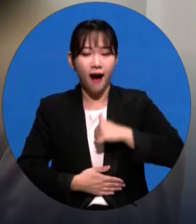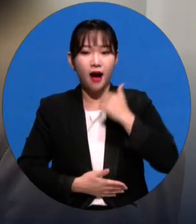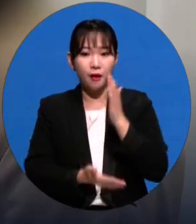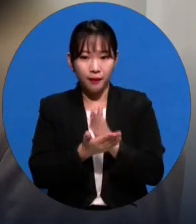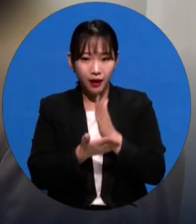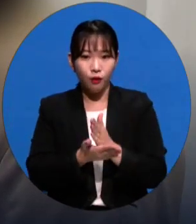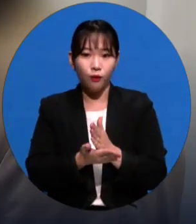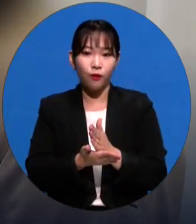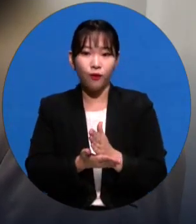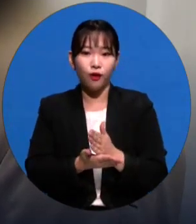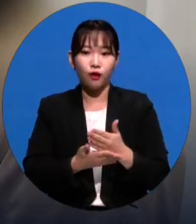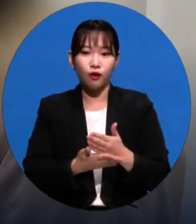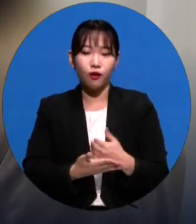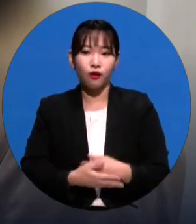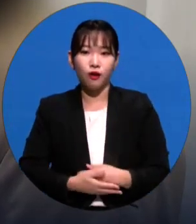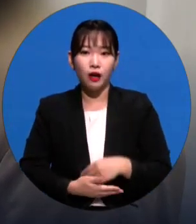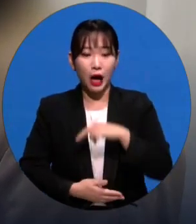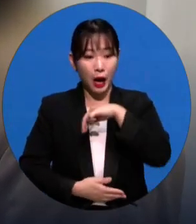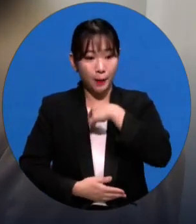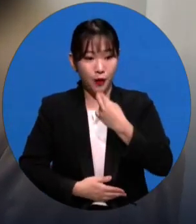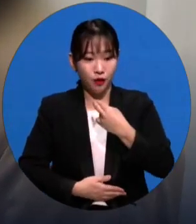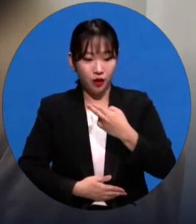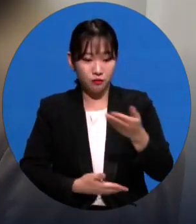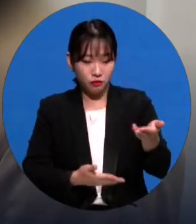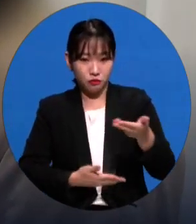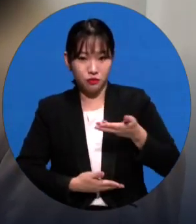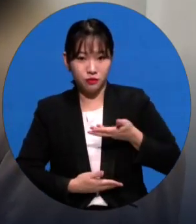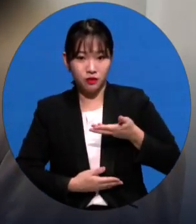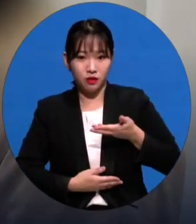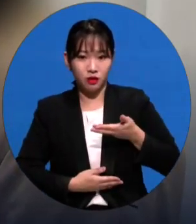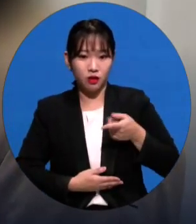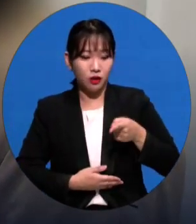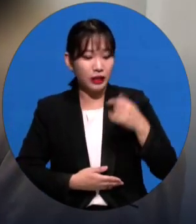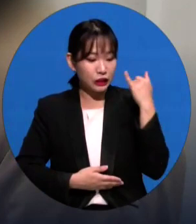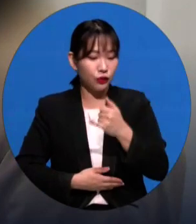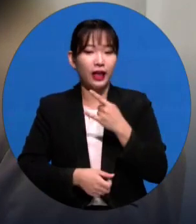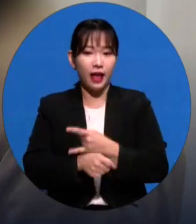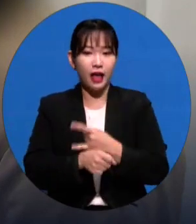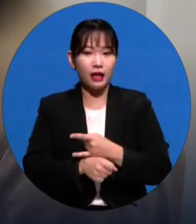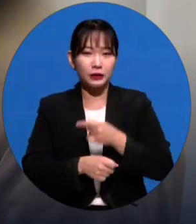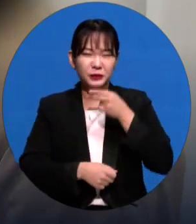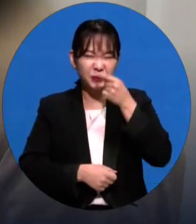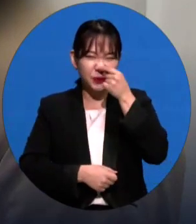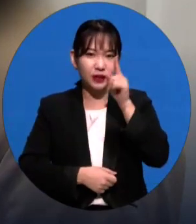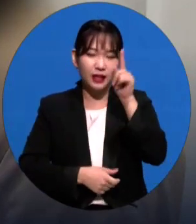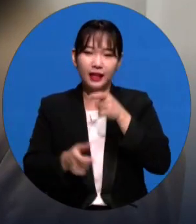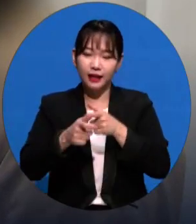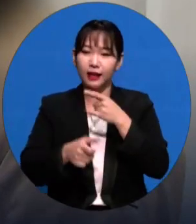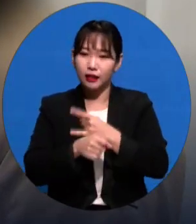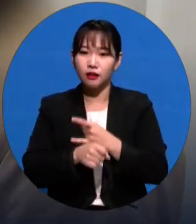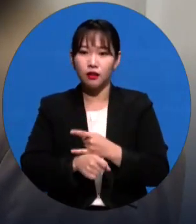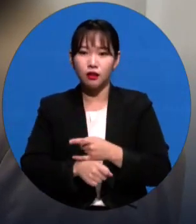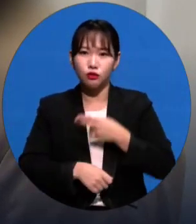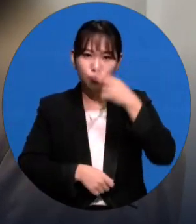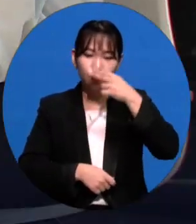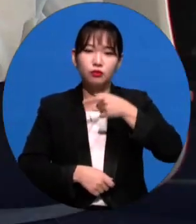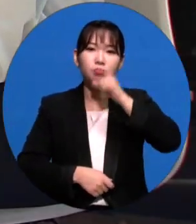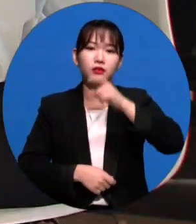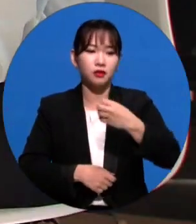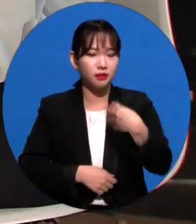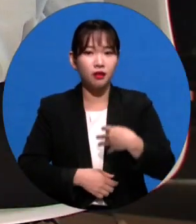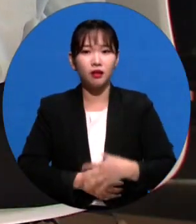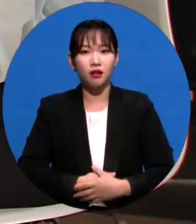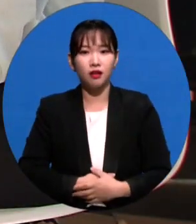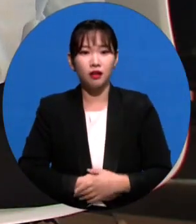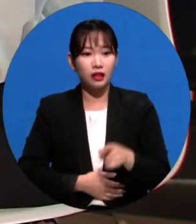흥분하지 말고 명함을 주시면서 이쪽으로 전화하라고 소주나 한잔하자고 술을 먹자 하게요.